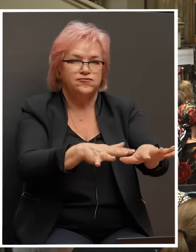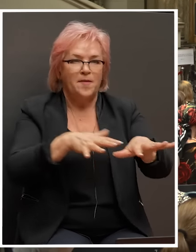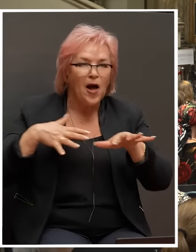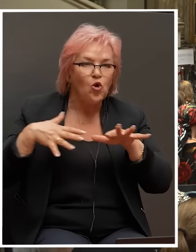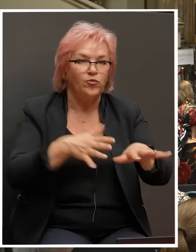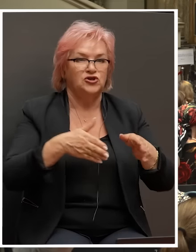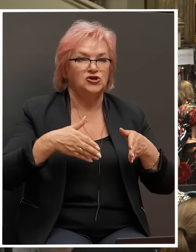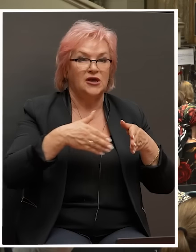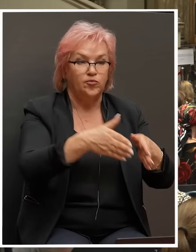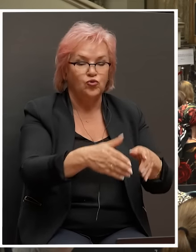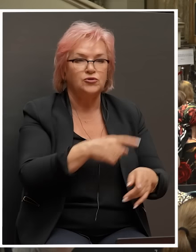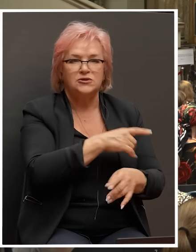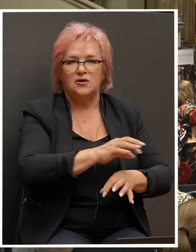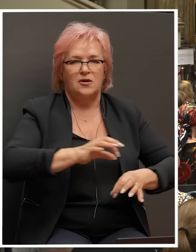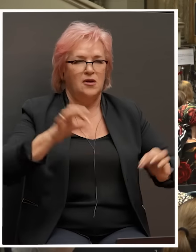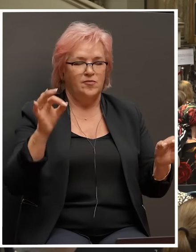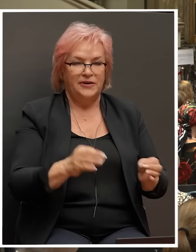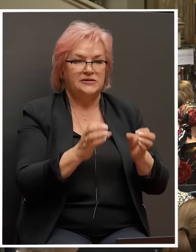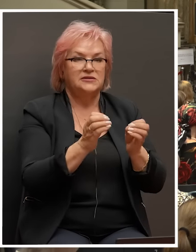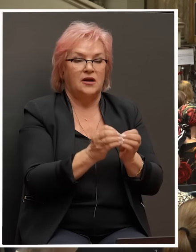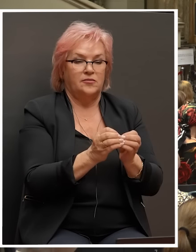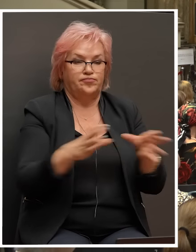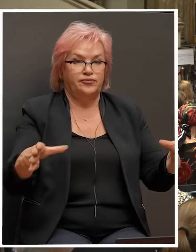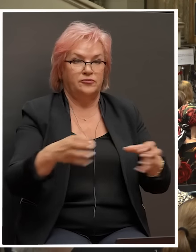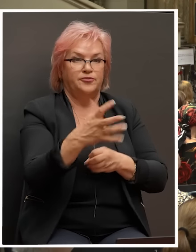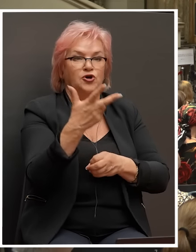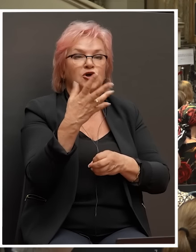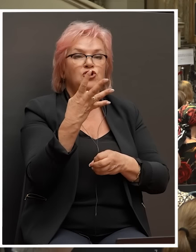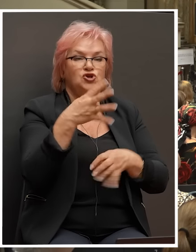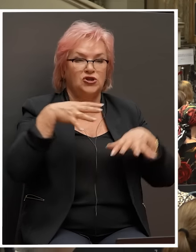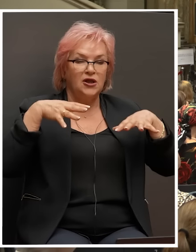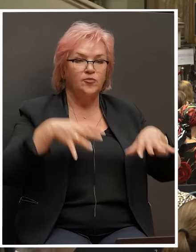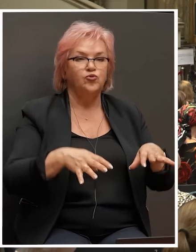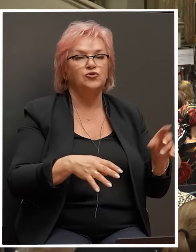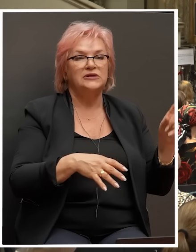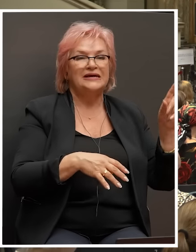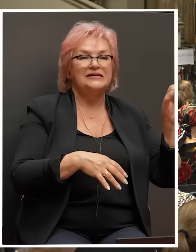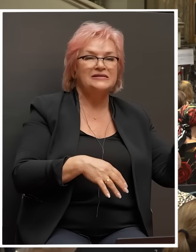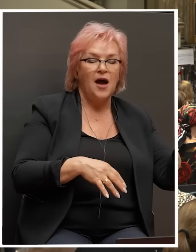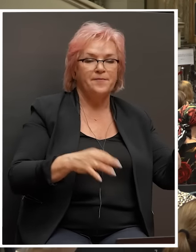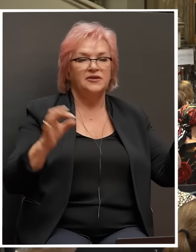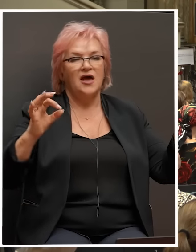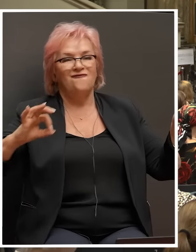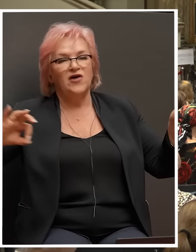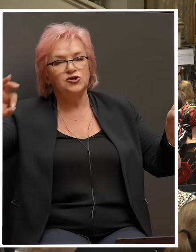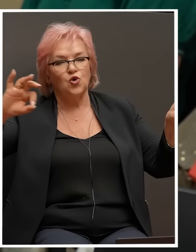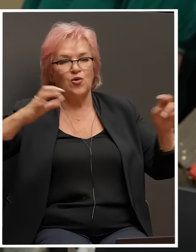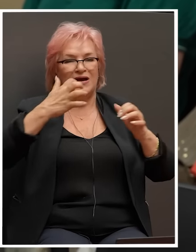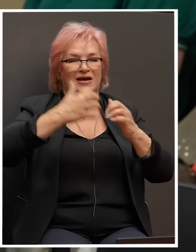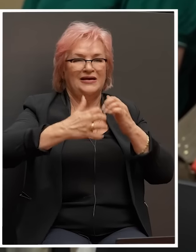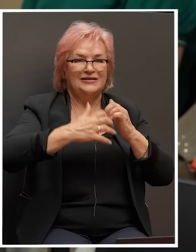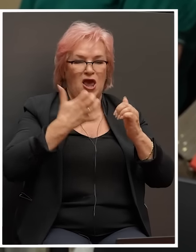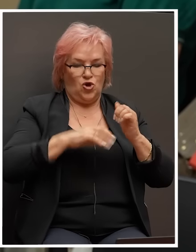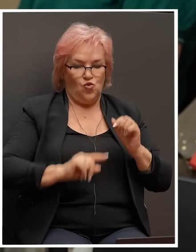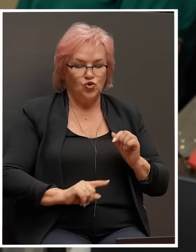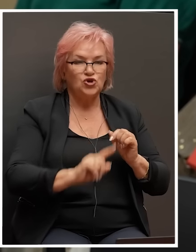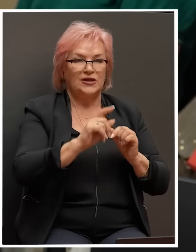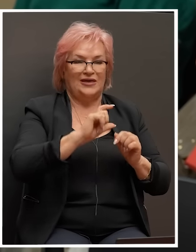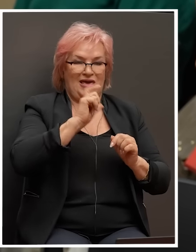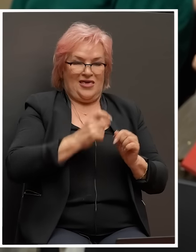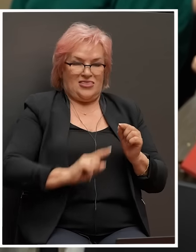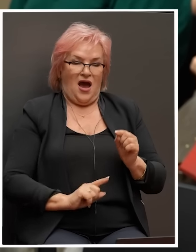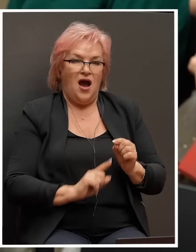дель Сантьяго довольно быстро разделилось на 4 основных пути. Это западный, восточный, срединный и южный пути. Южный из Италии,